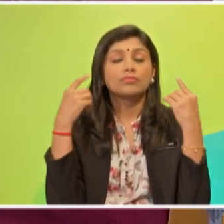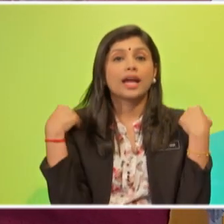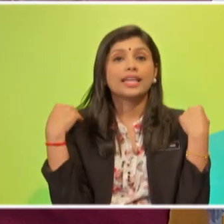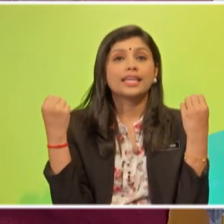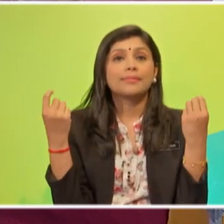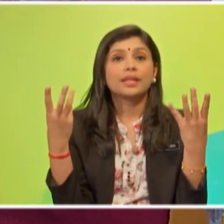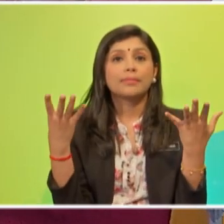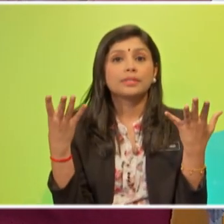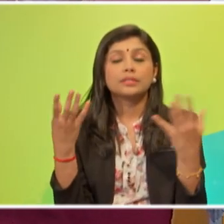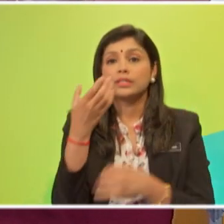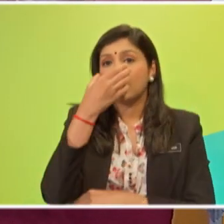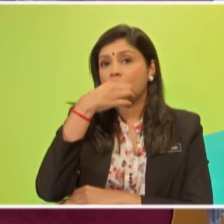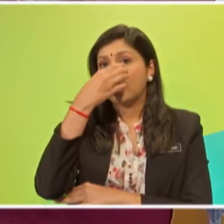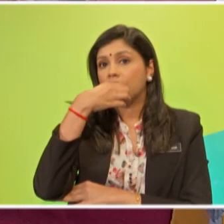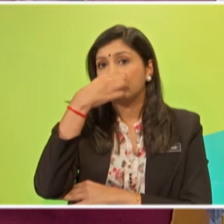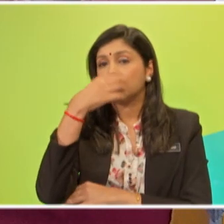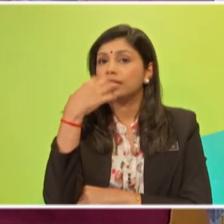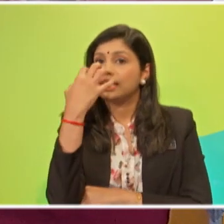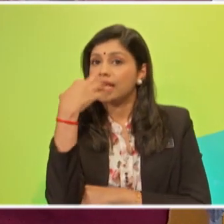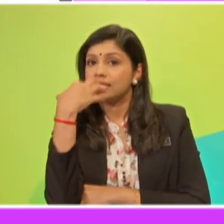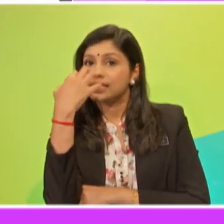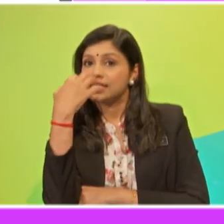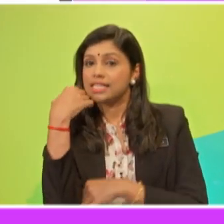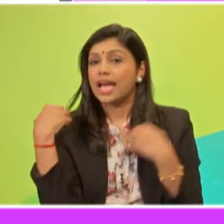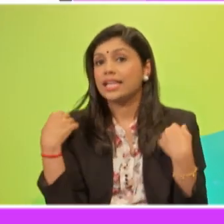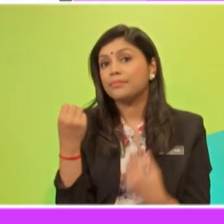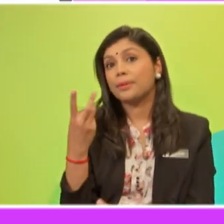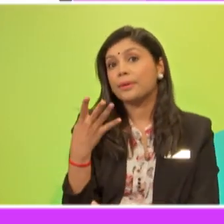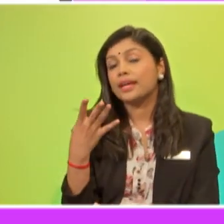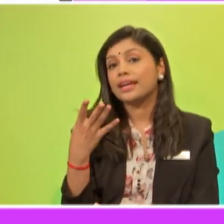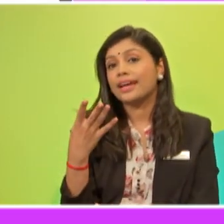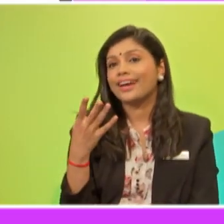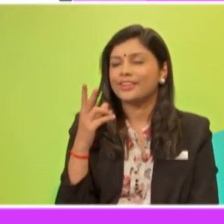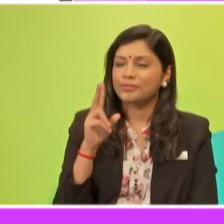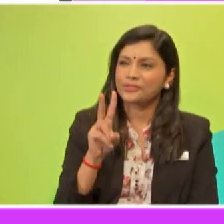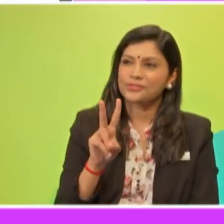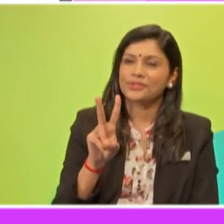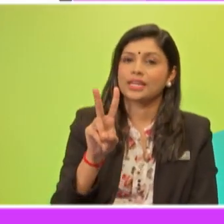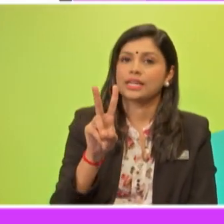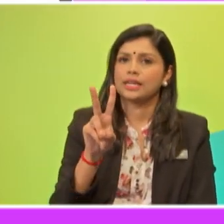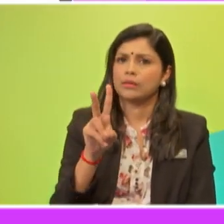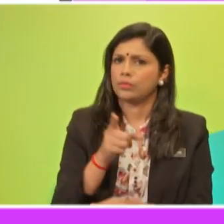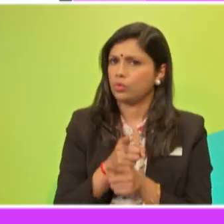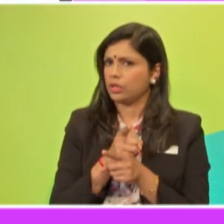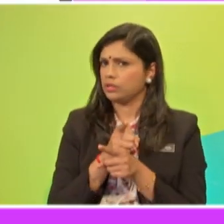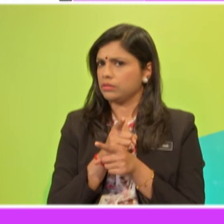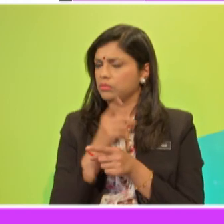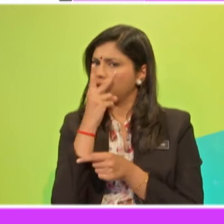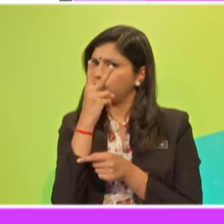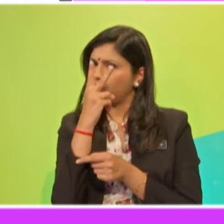buah nanas? Ada dua. Okey, okay, jom kita kira sama-sama, Sean.